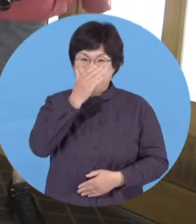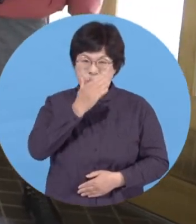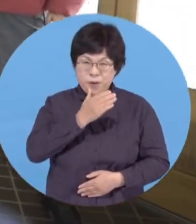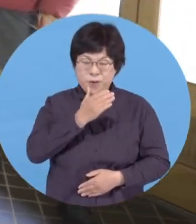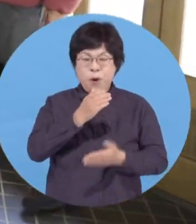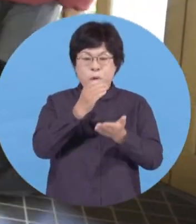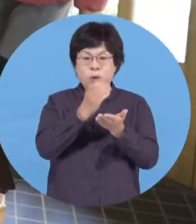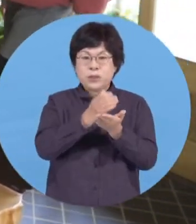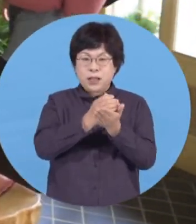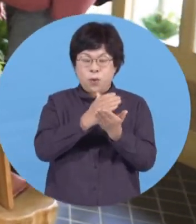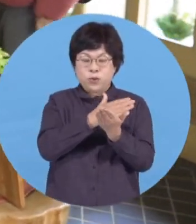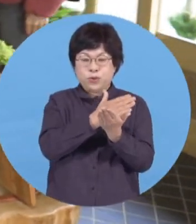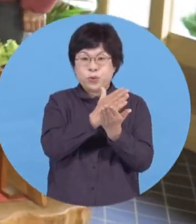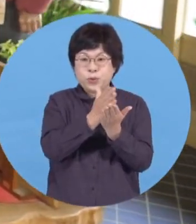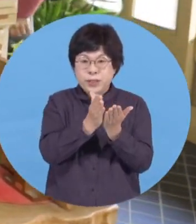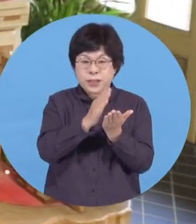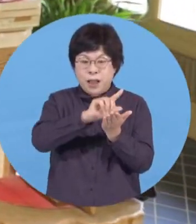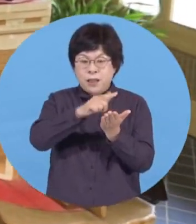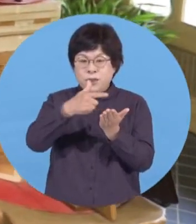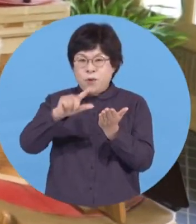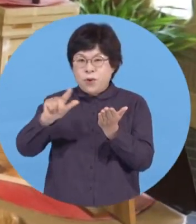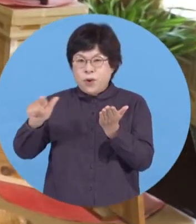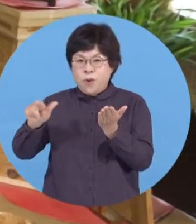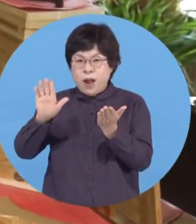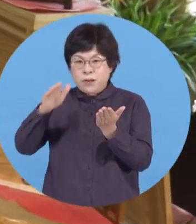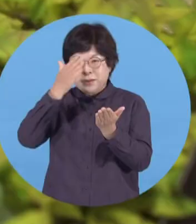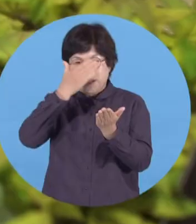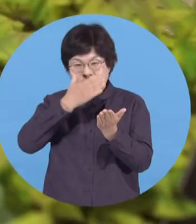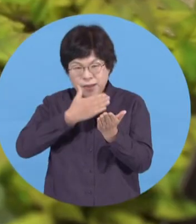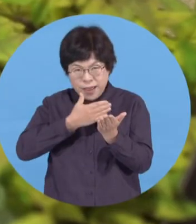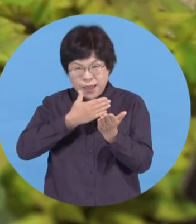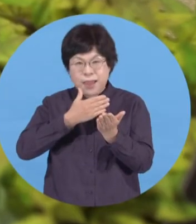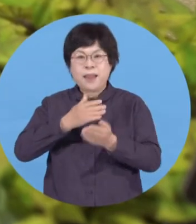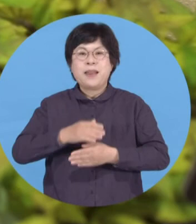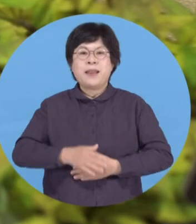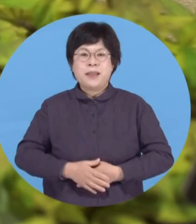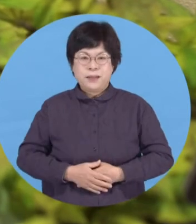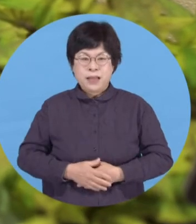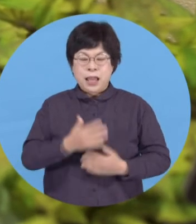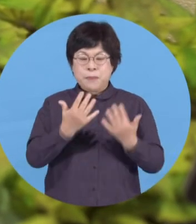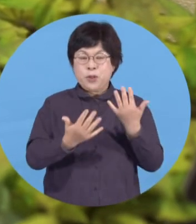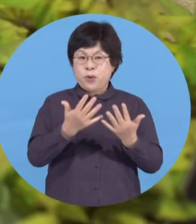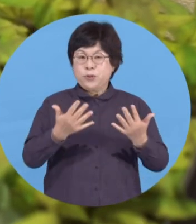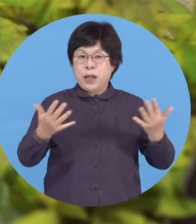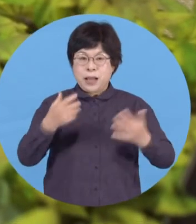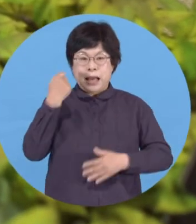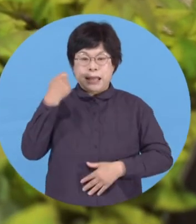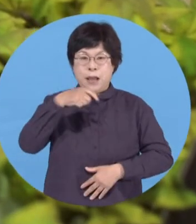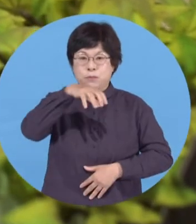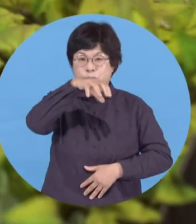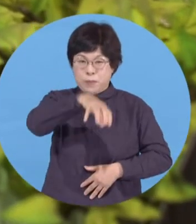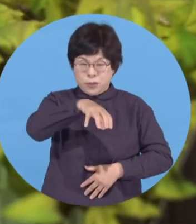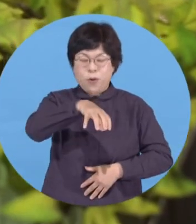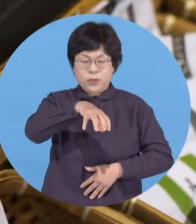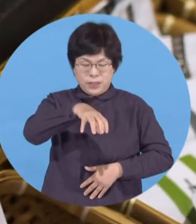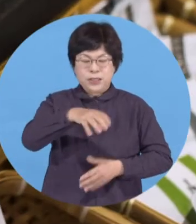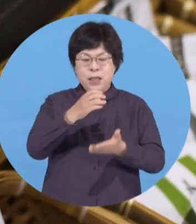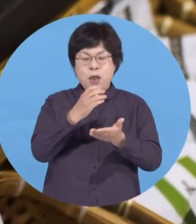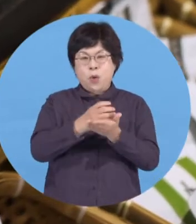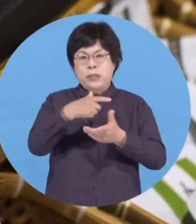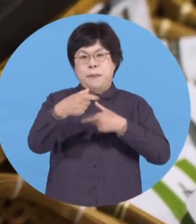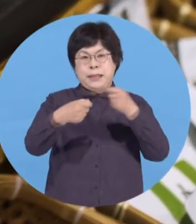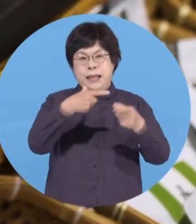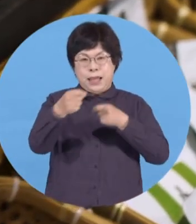たくさん種類がありますね。 そうですね。 緑豊かな南部の里にお茶畑を開